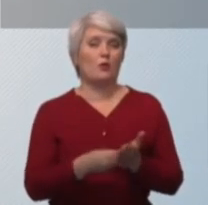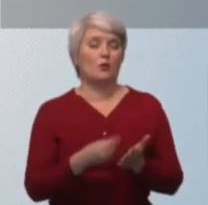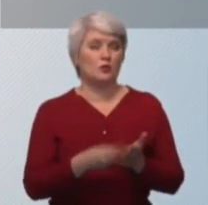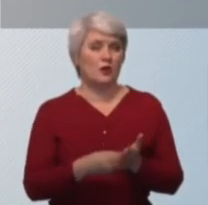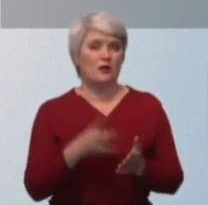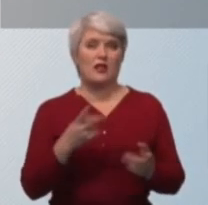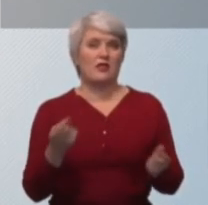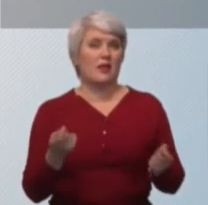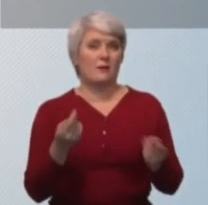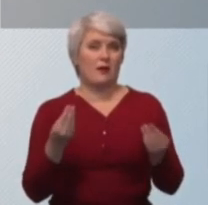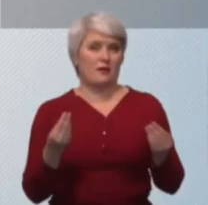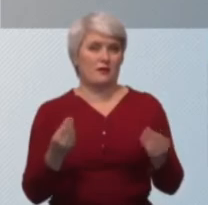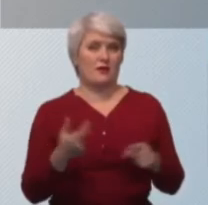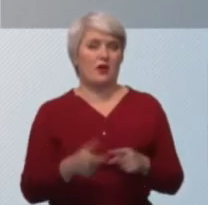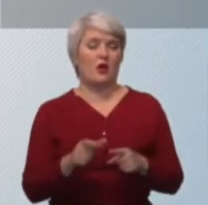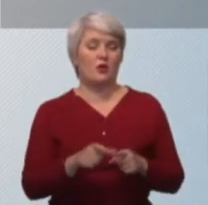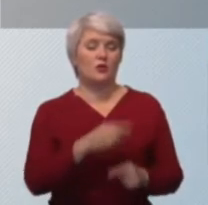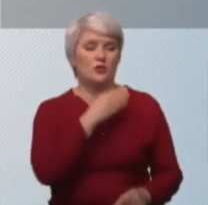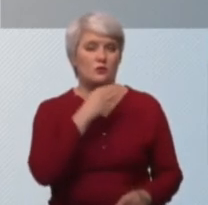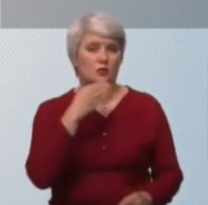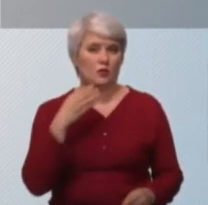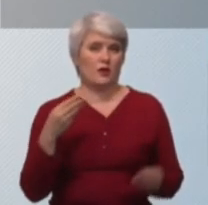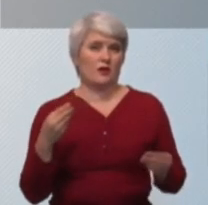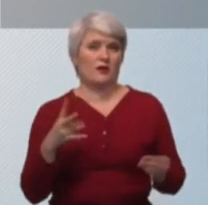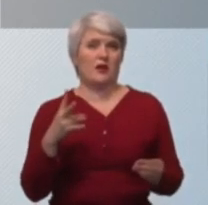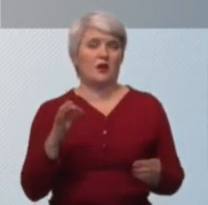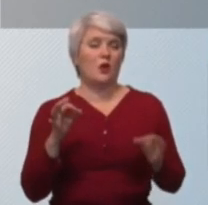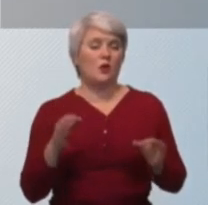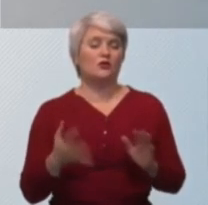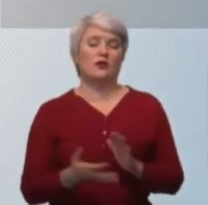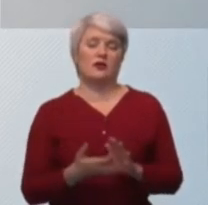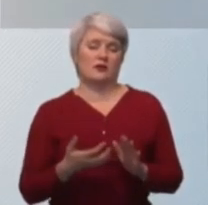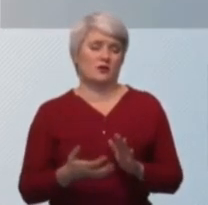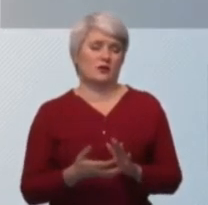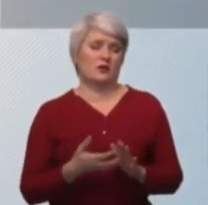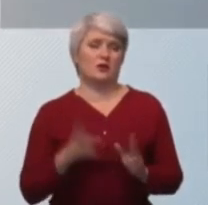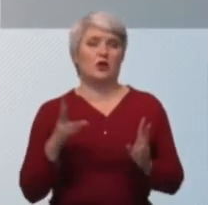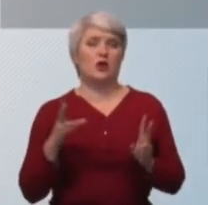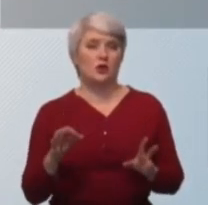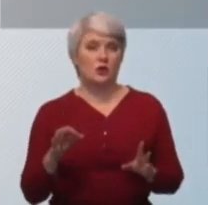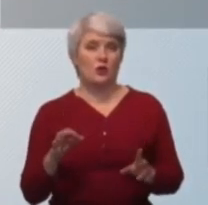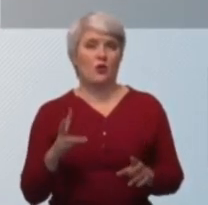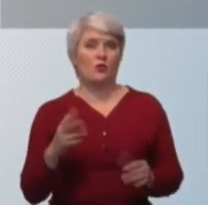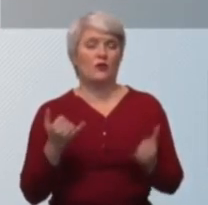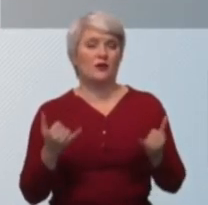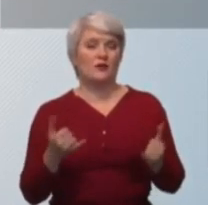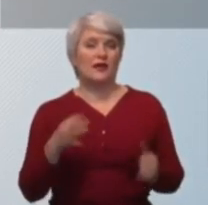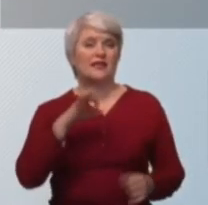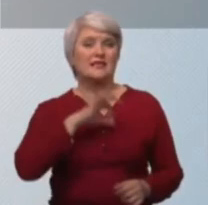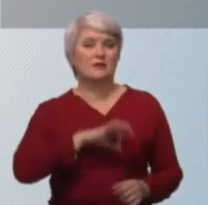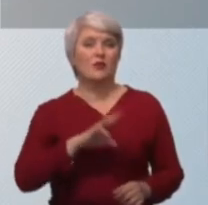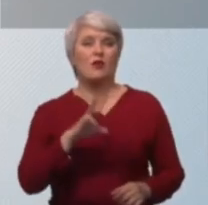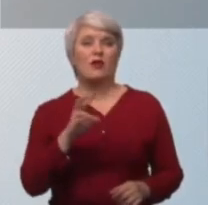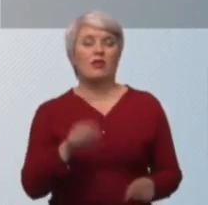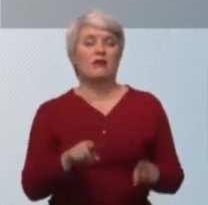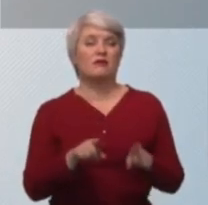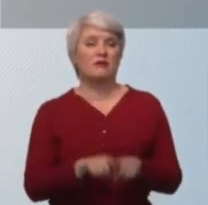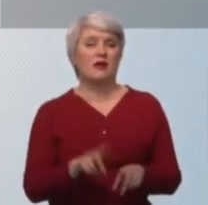немало грошей. Это очень много денег, но, конечно, недостаточно. Но они на сегодня используются не